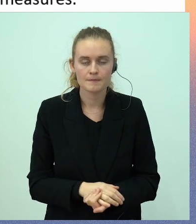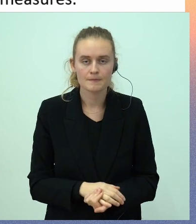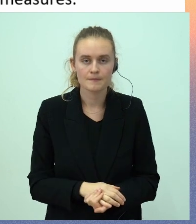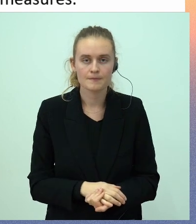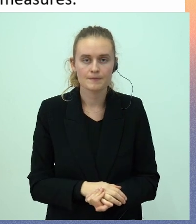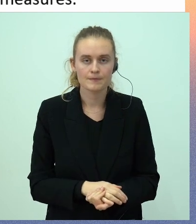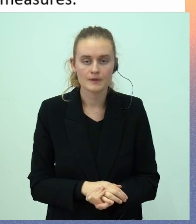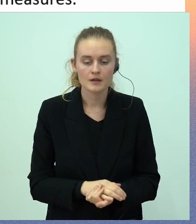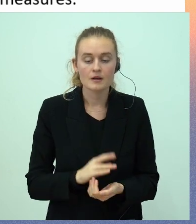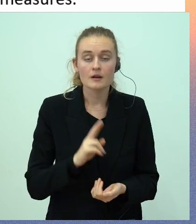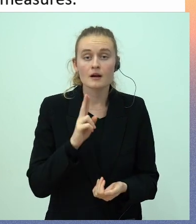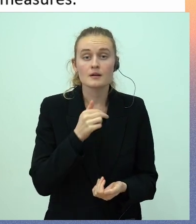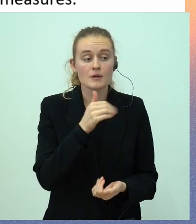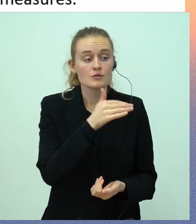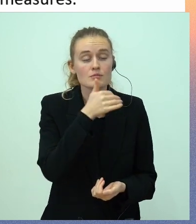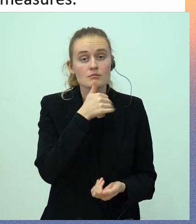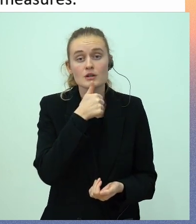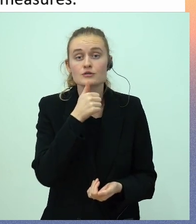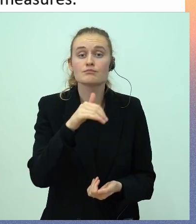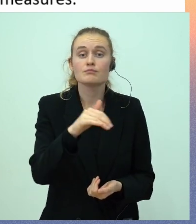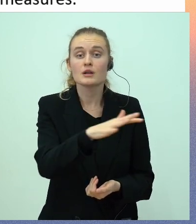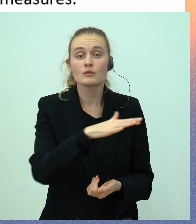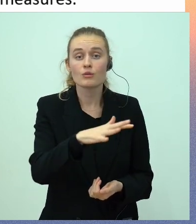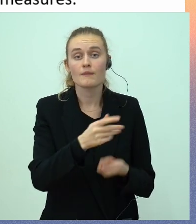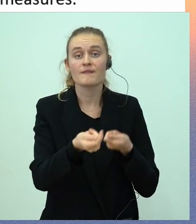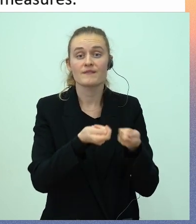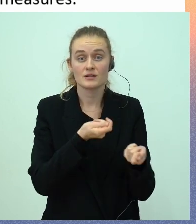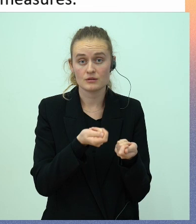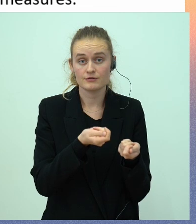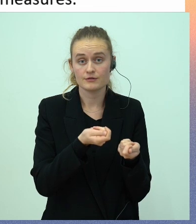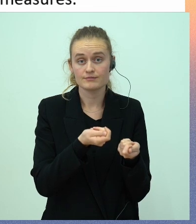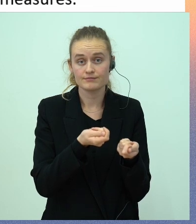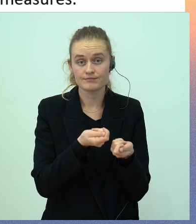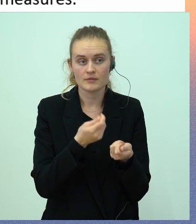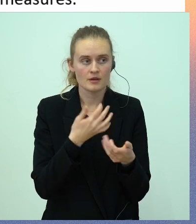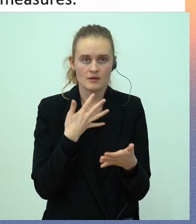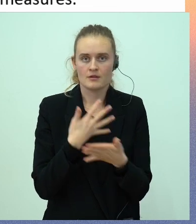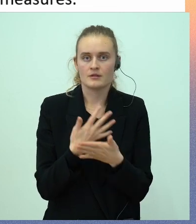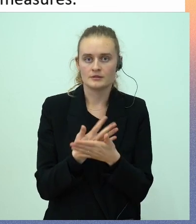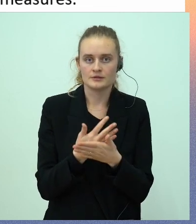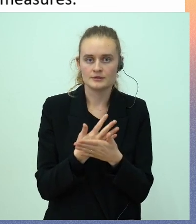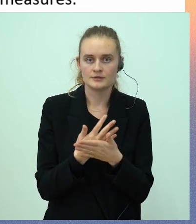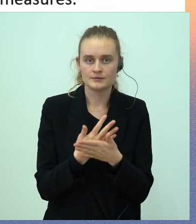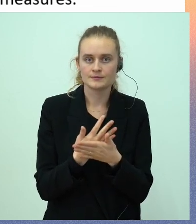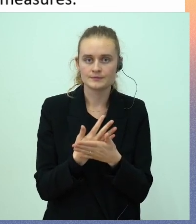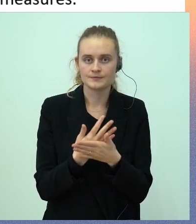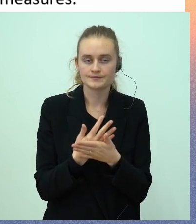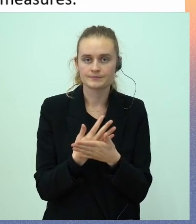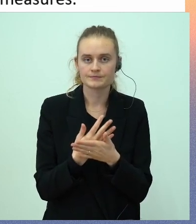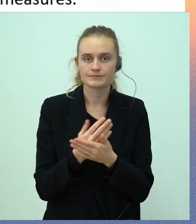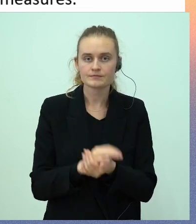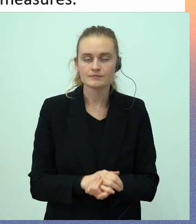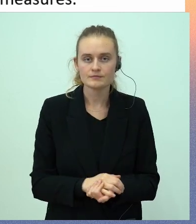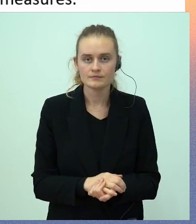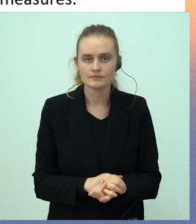Bendruomenių vadovai, jūsų bendruomenės vadovai taip pat yra labai aktyvi. Tad labai svarbu,